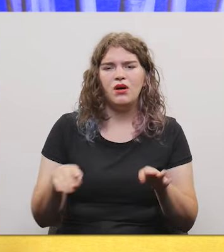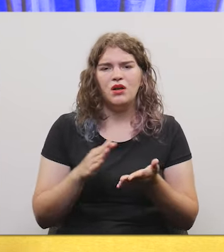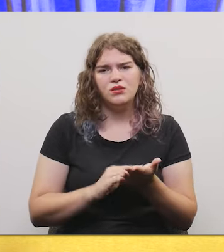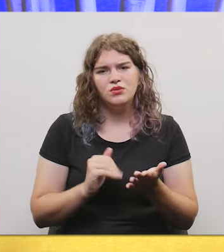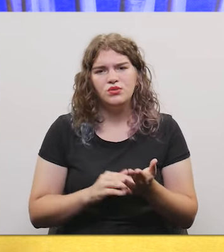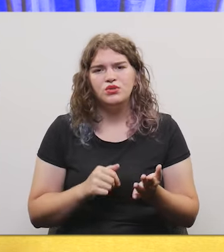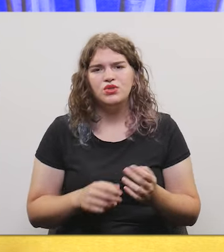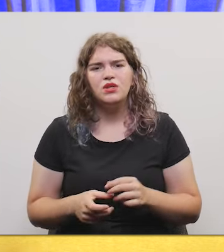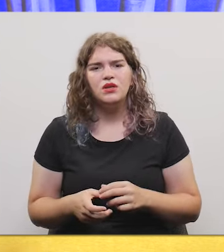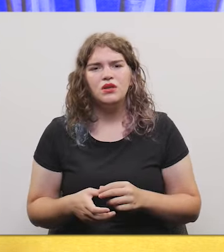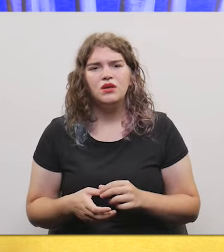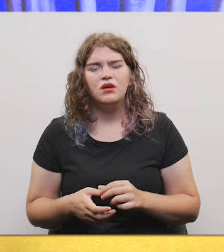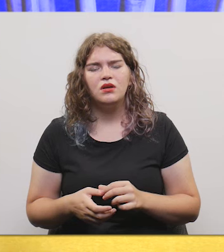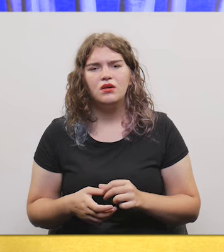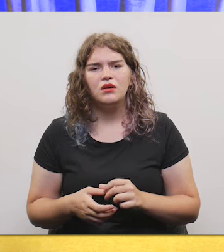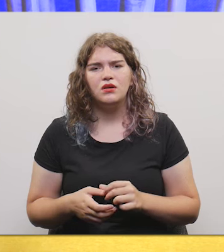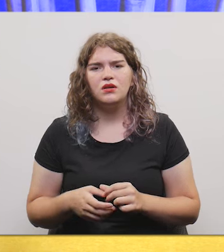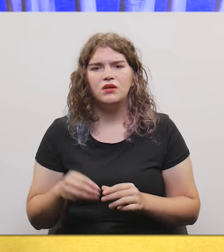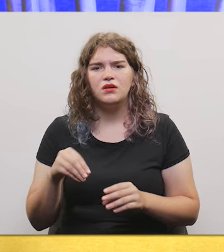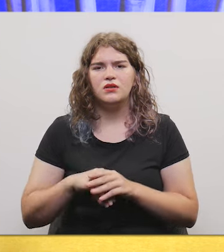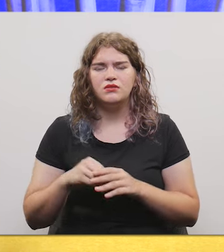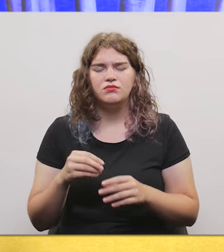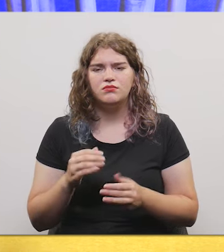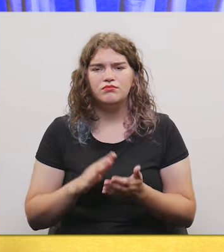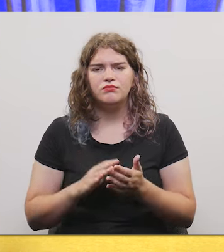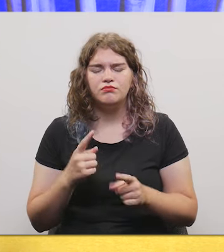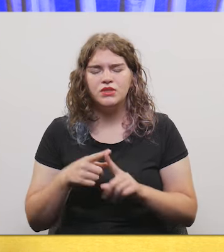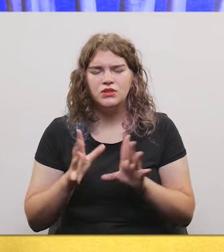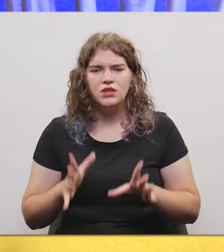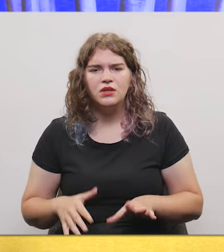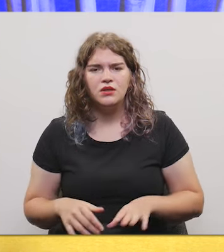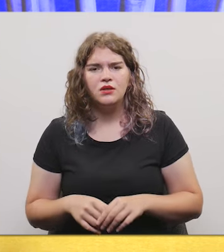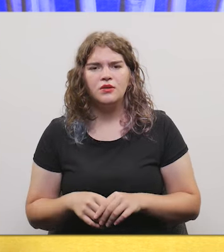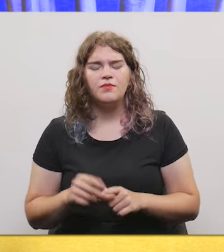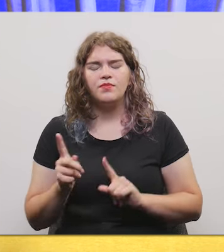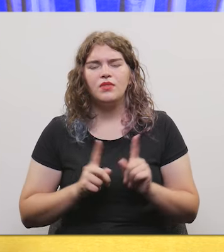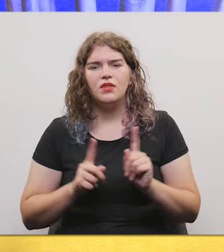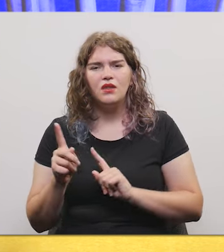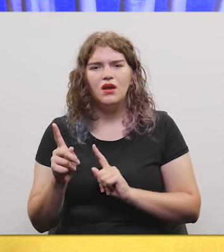independent de slujirea în biserică.